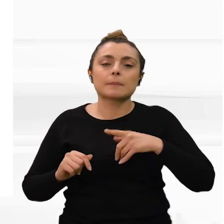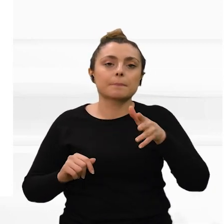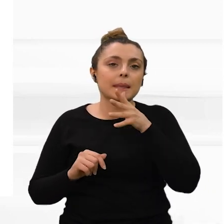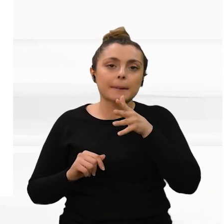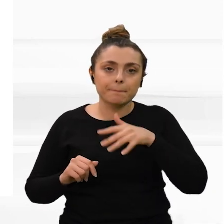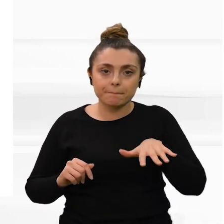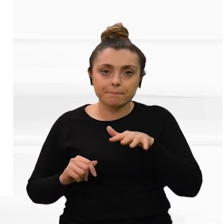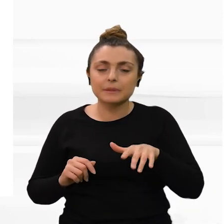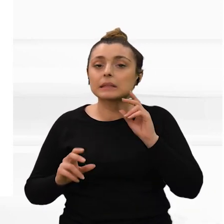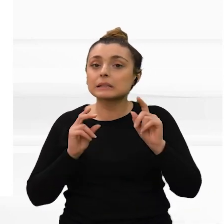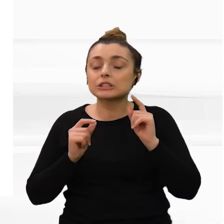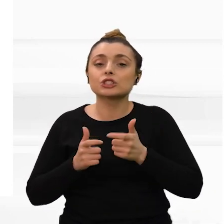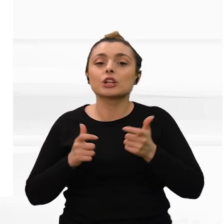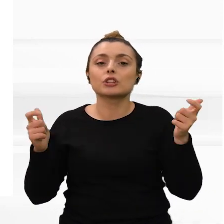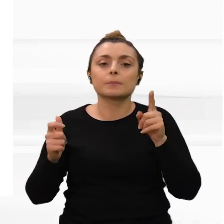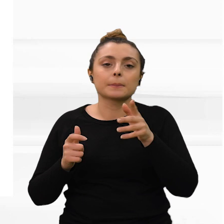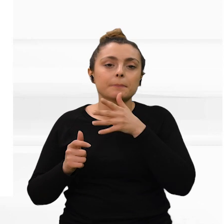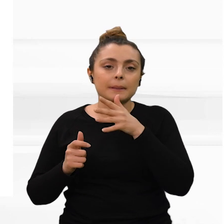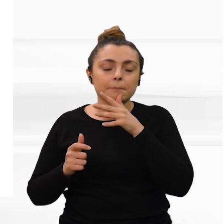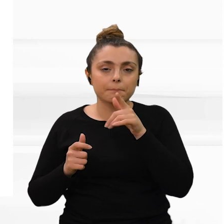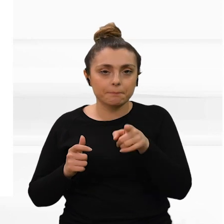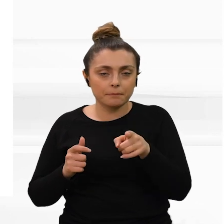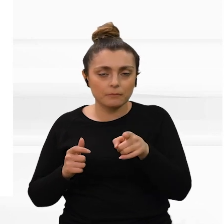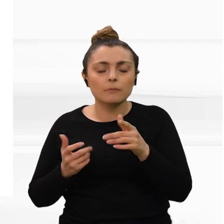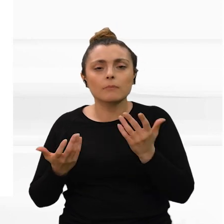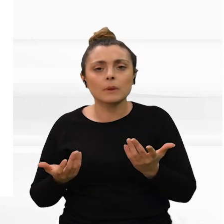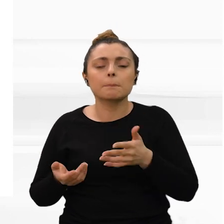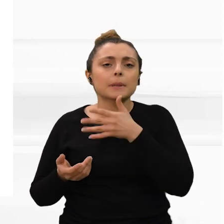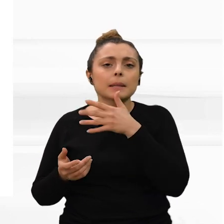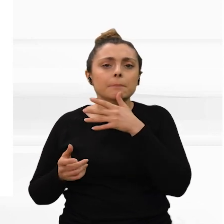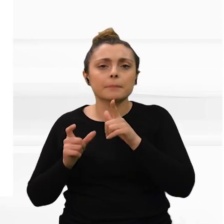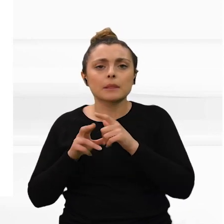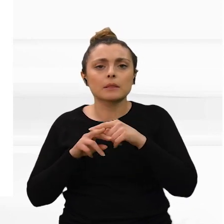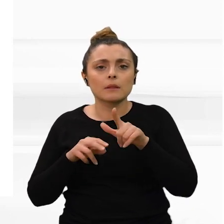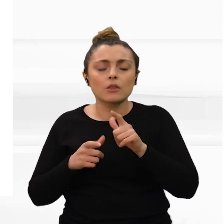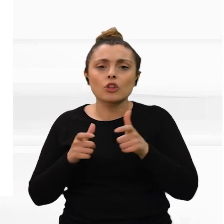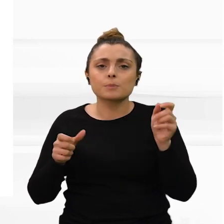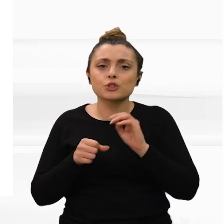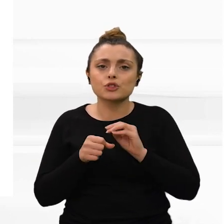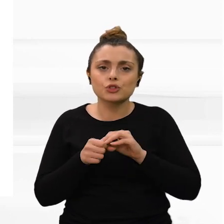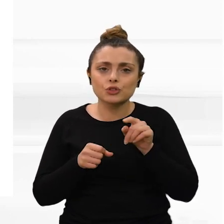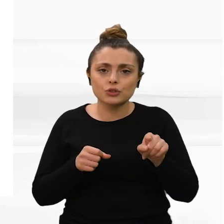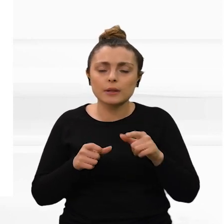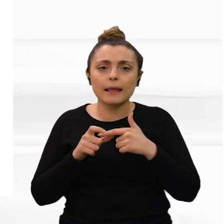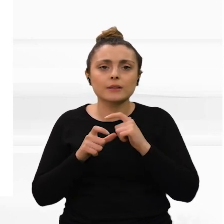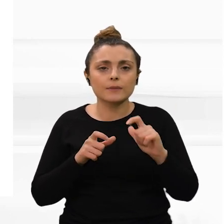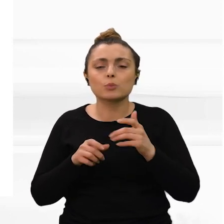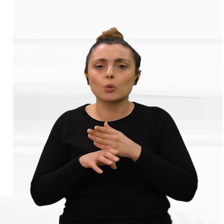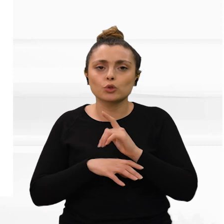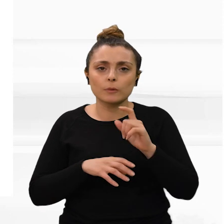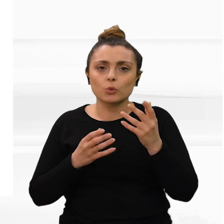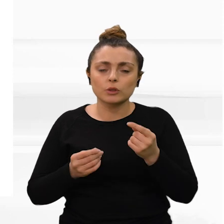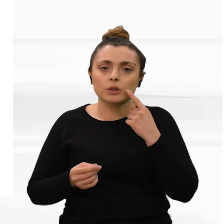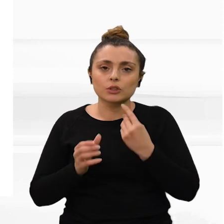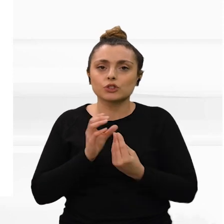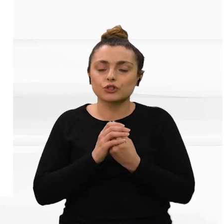sevilen bir bilim dalı Hızla gelişen bir bilim dalı Bakın arkadaşlar bilim dalı da geliştiği için en seçeneği